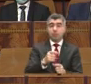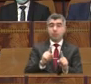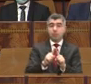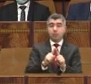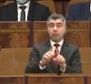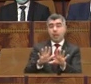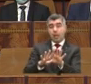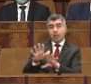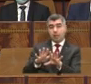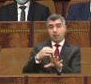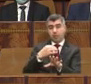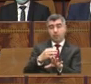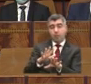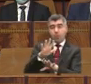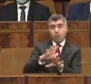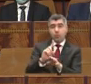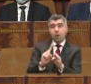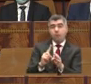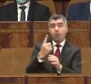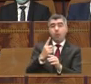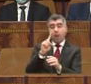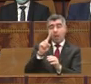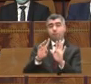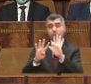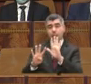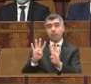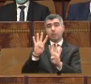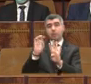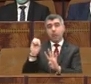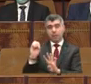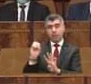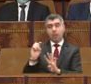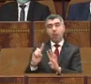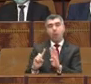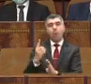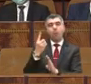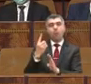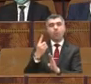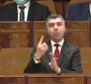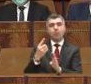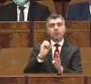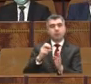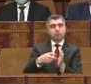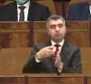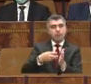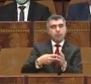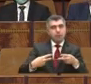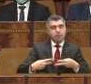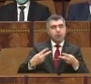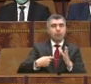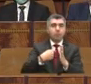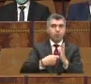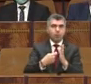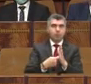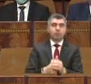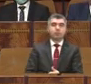مسا راه في اول الثمانينات 1980 كانت اول دراسه على تيزينتاس على ولاد برحيل، وكنتسناو على